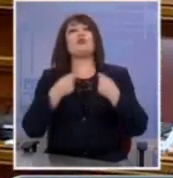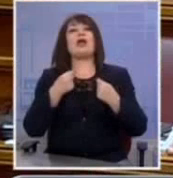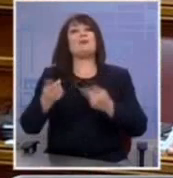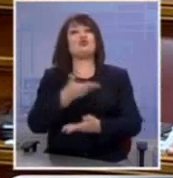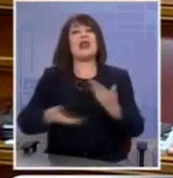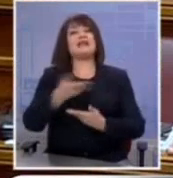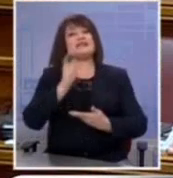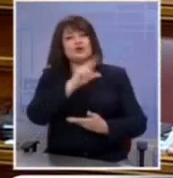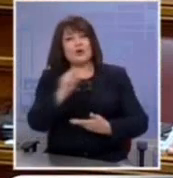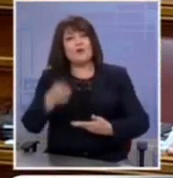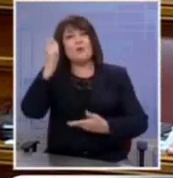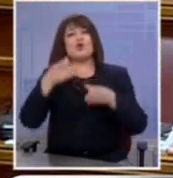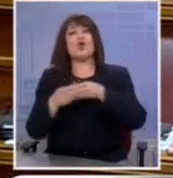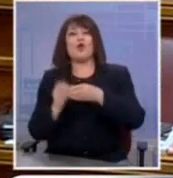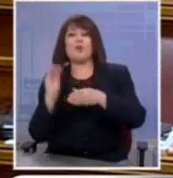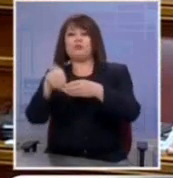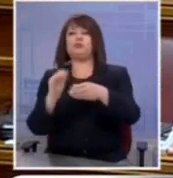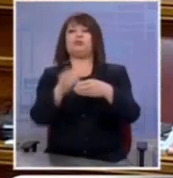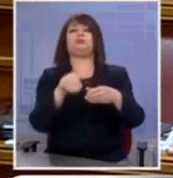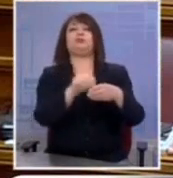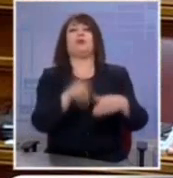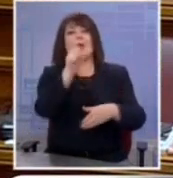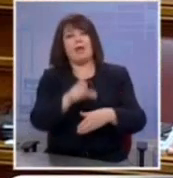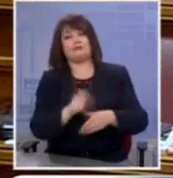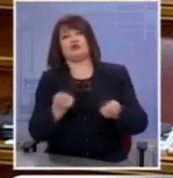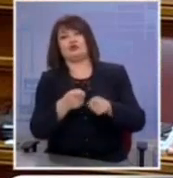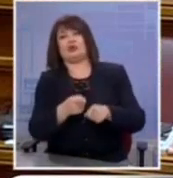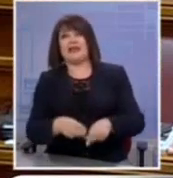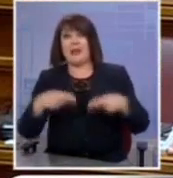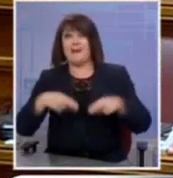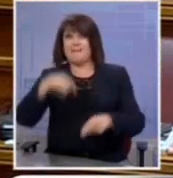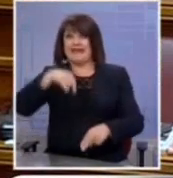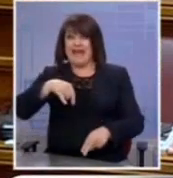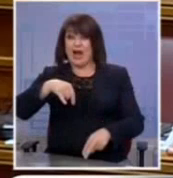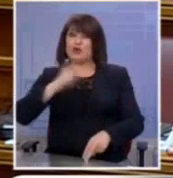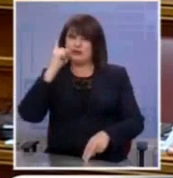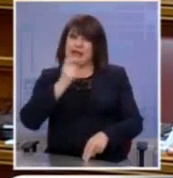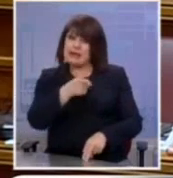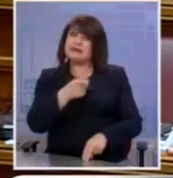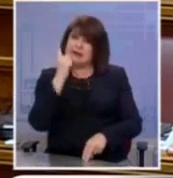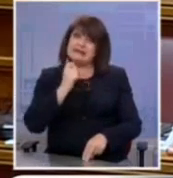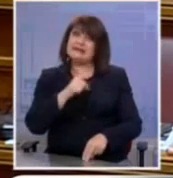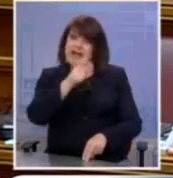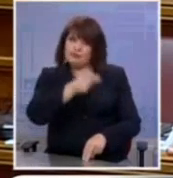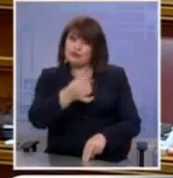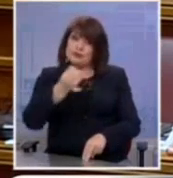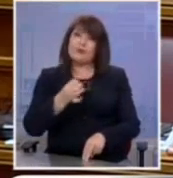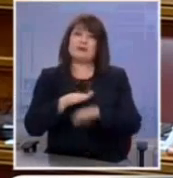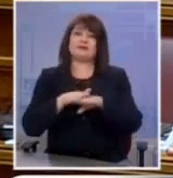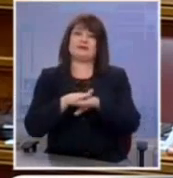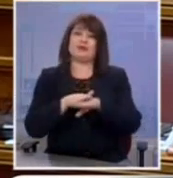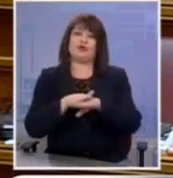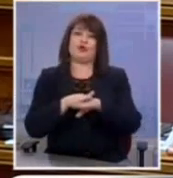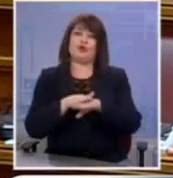η θέση η ιστορική διαδρομή του πετράκου και του οικονόμου είναι γνωστή τον καλό λοιπόν